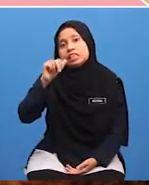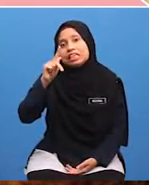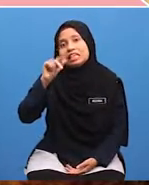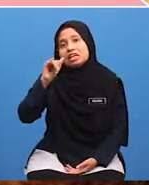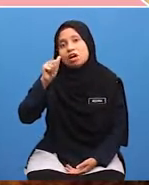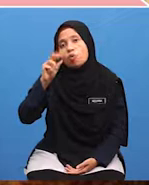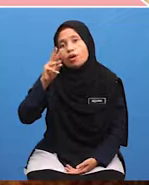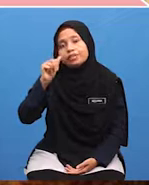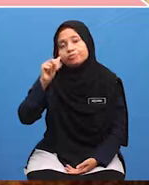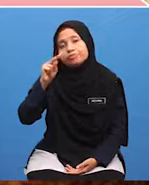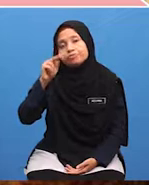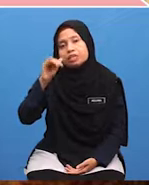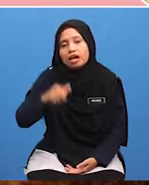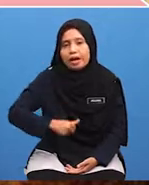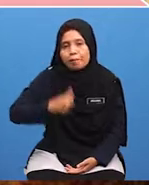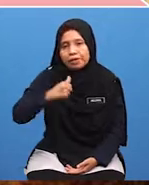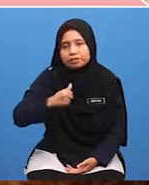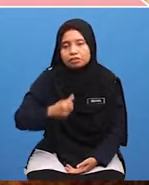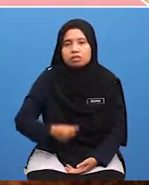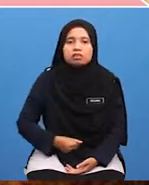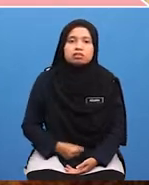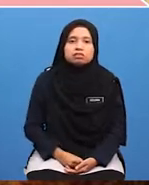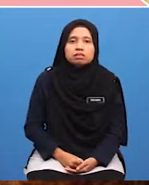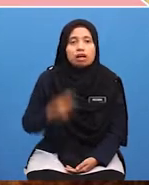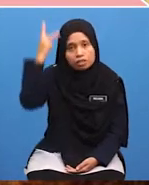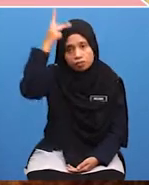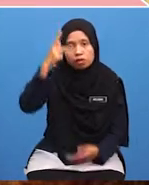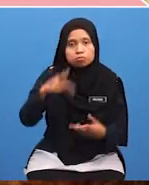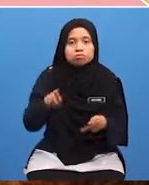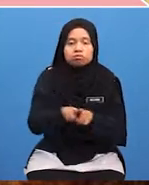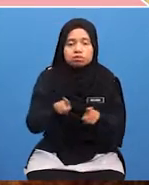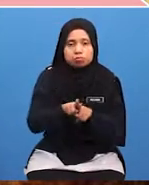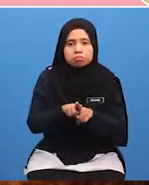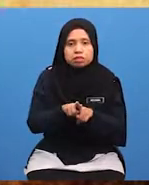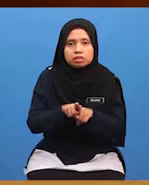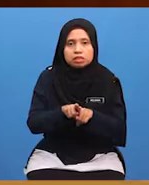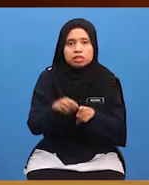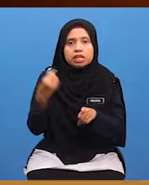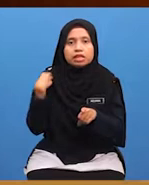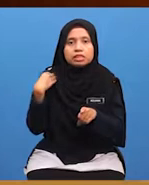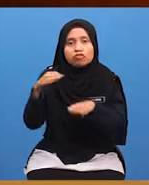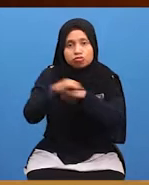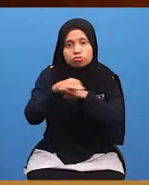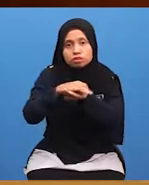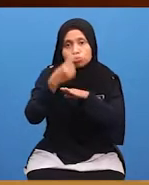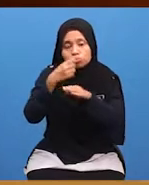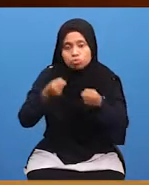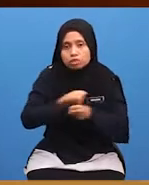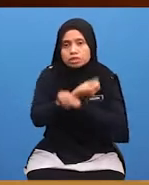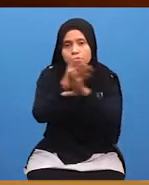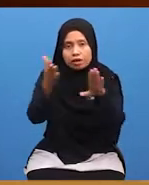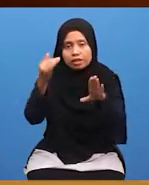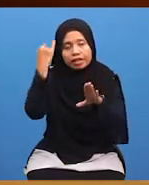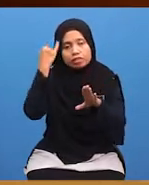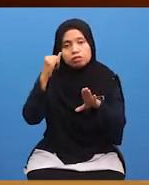Khalifah juga berperanan dalam perkembangan ilmu dan penyebaran Islam. Antara khalifah yang